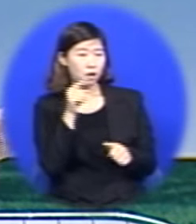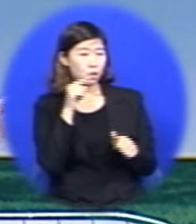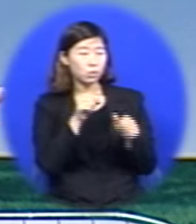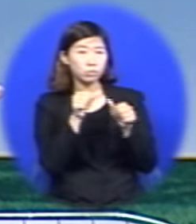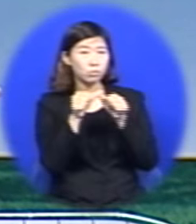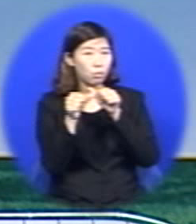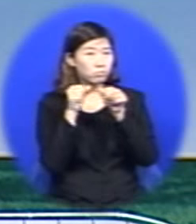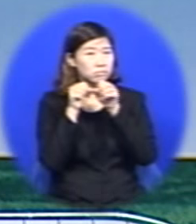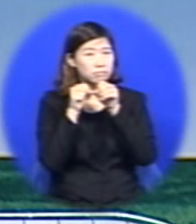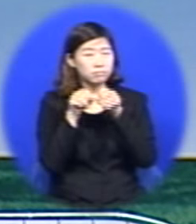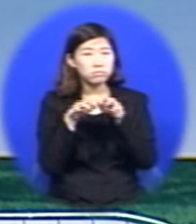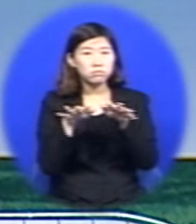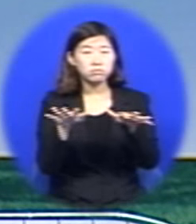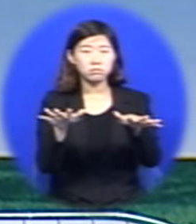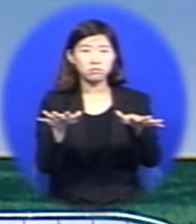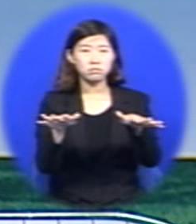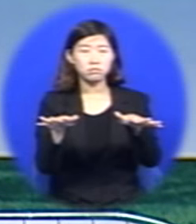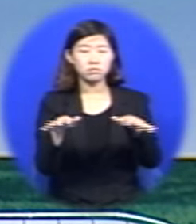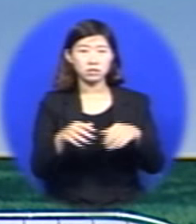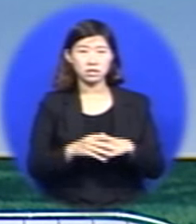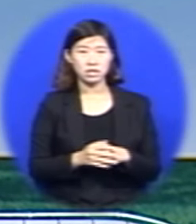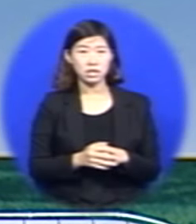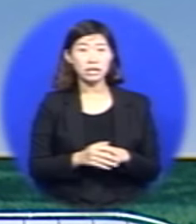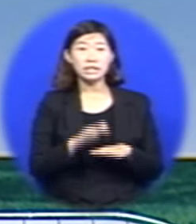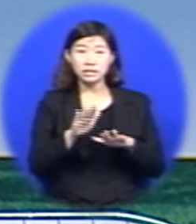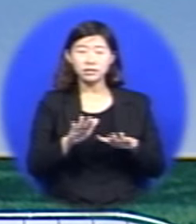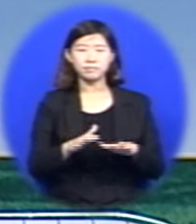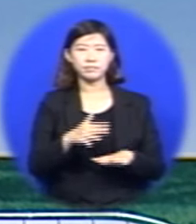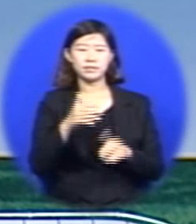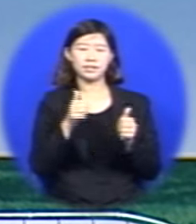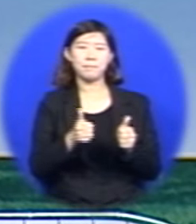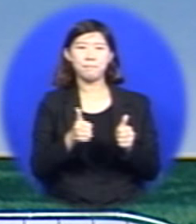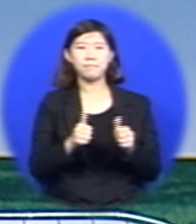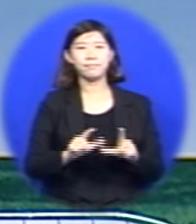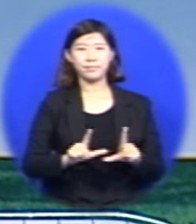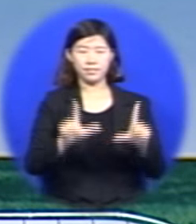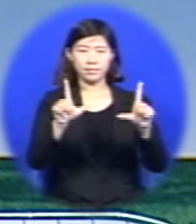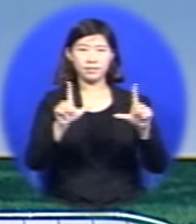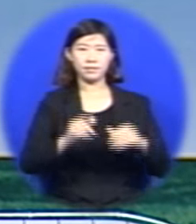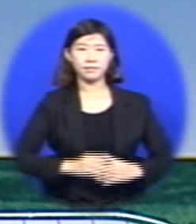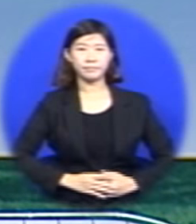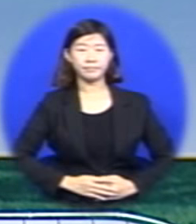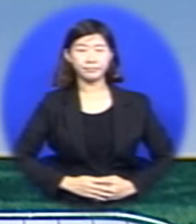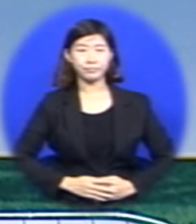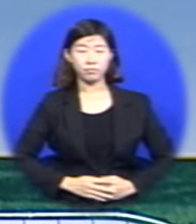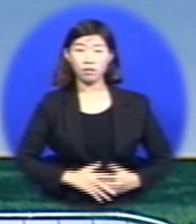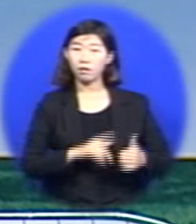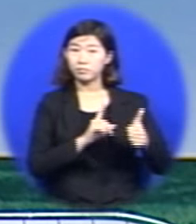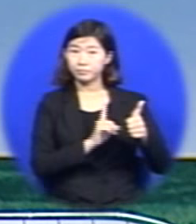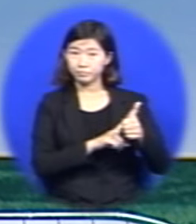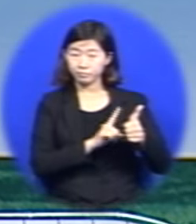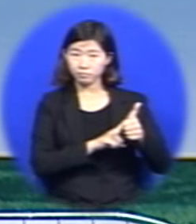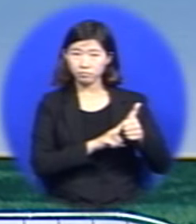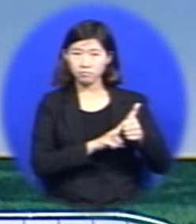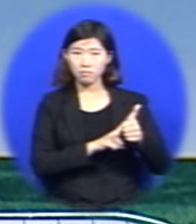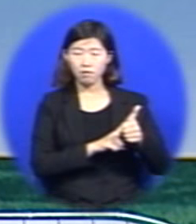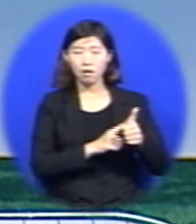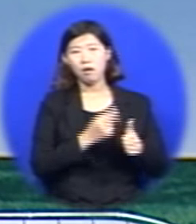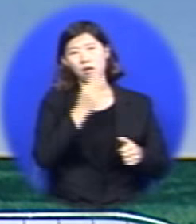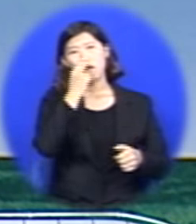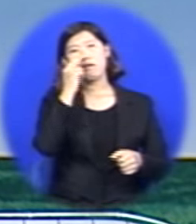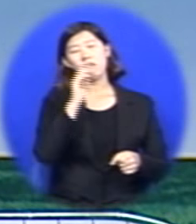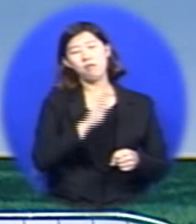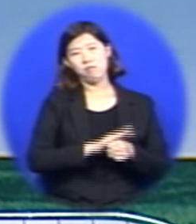이렇게 파다하게 퍼지고 이제 그 재판을 하게 되는 날이 됐습니다. 이 소포크레스로서는 기가 막힌